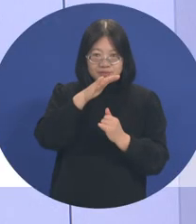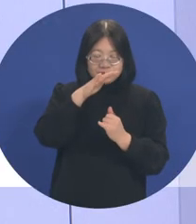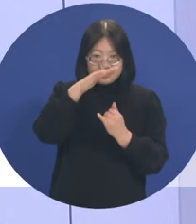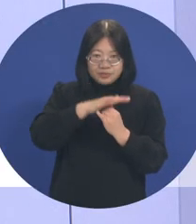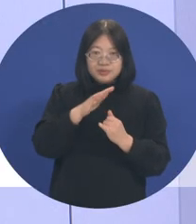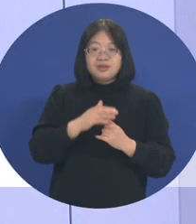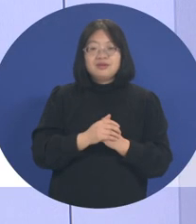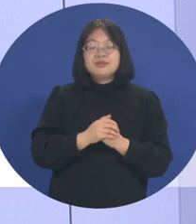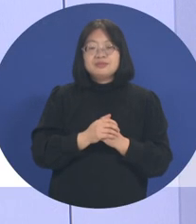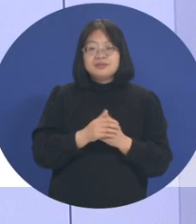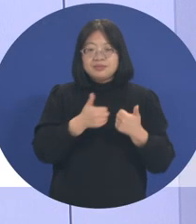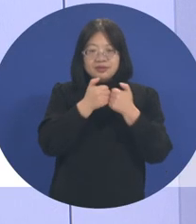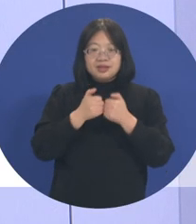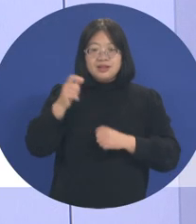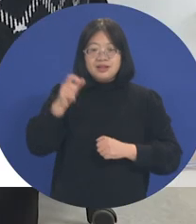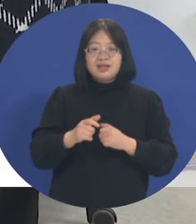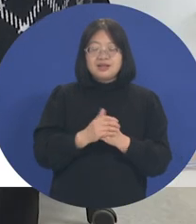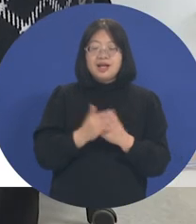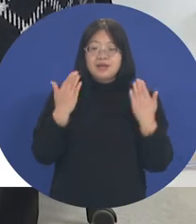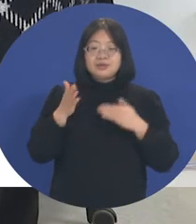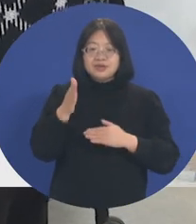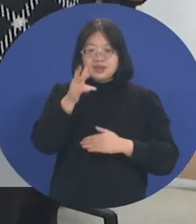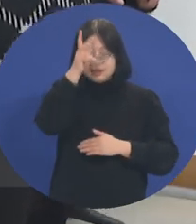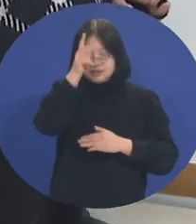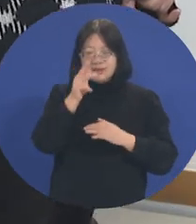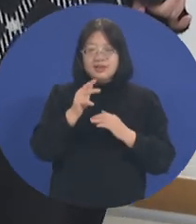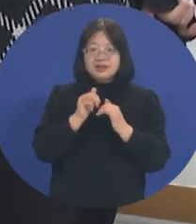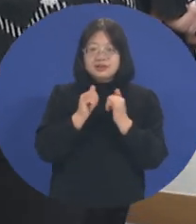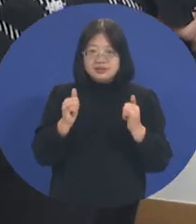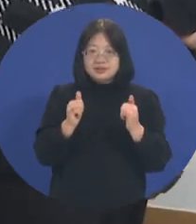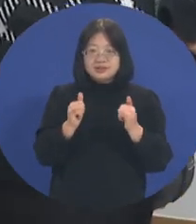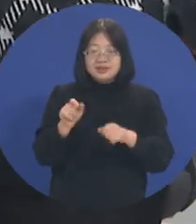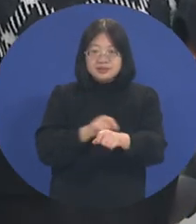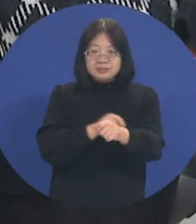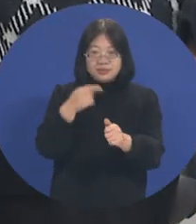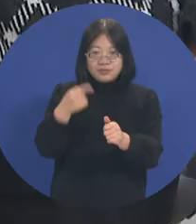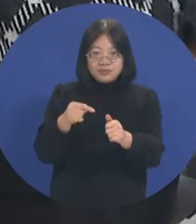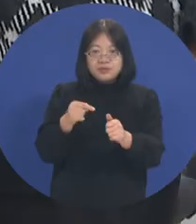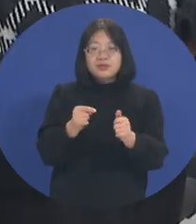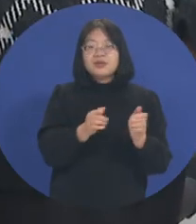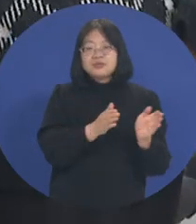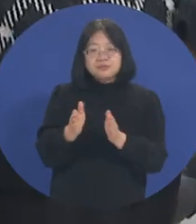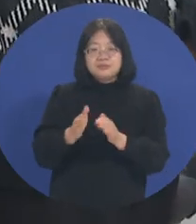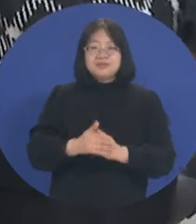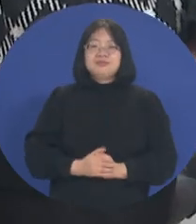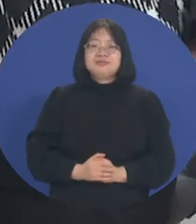강화하고 학교 전담경찰관의 특별 예방교육을 적극 운영할 계획입니다.